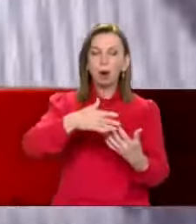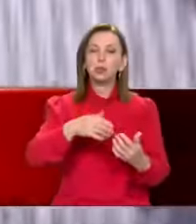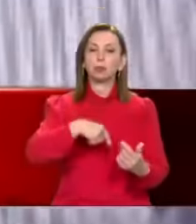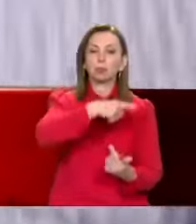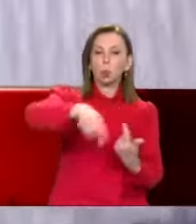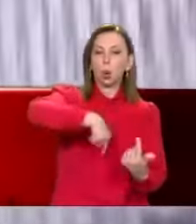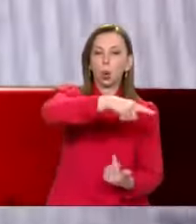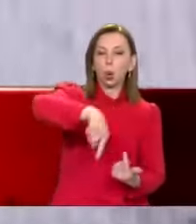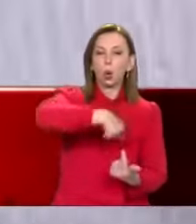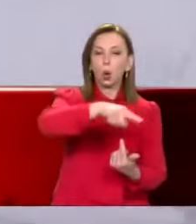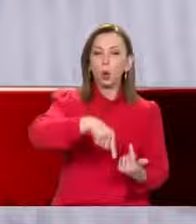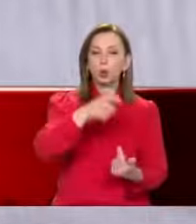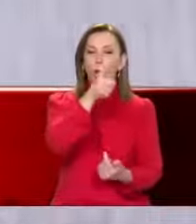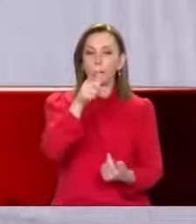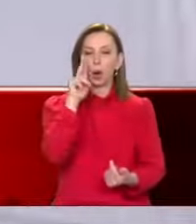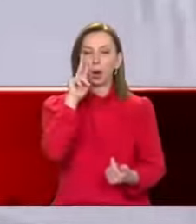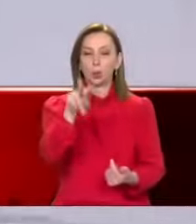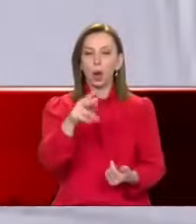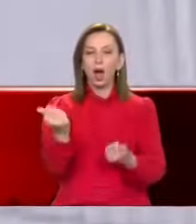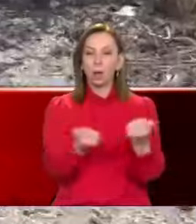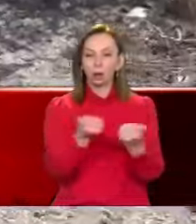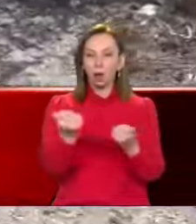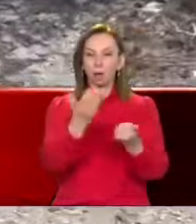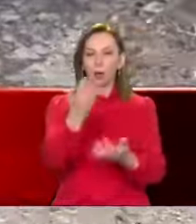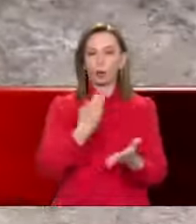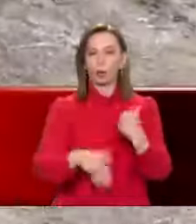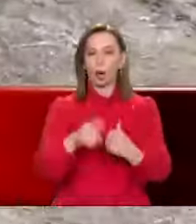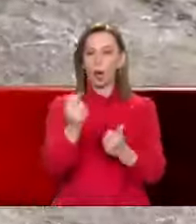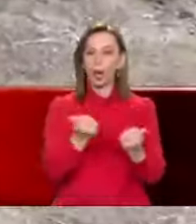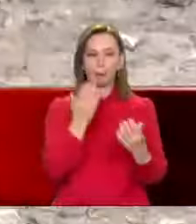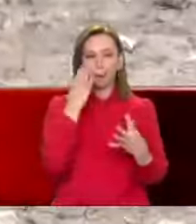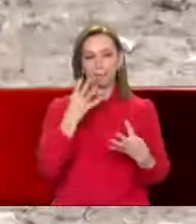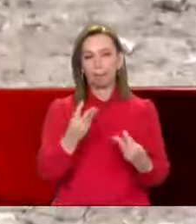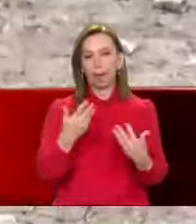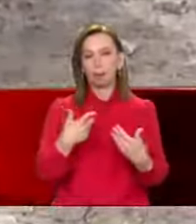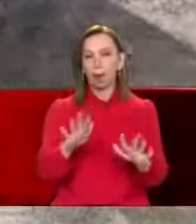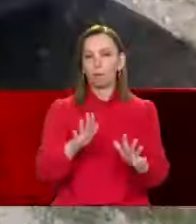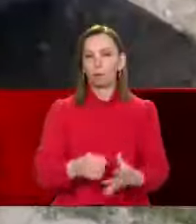Güvenlik kamerasına yansıyan kazada araç sürücüsü yaralandı. Araba da hurdaya döndü.